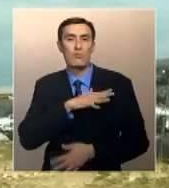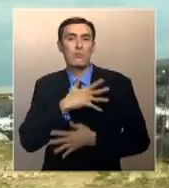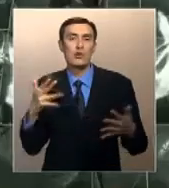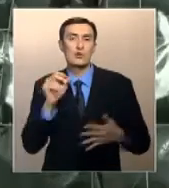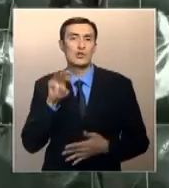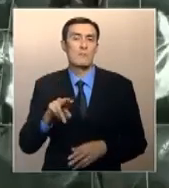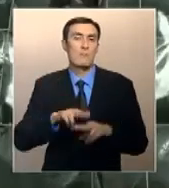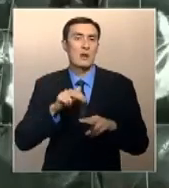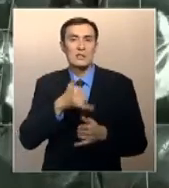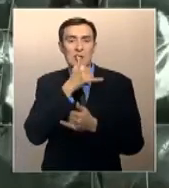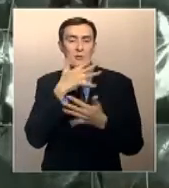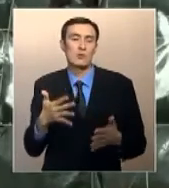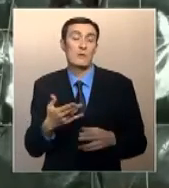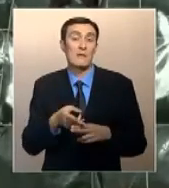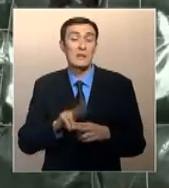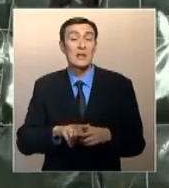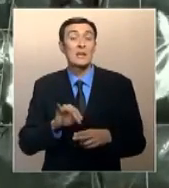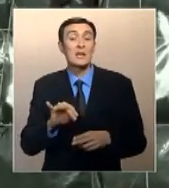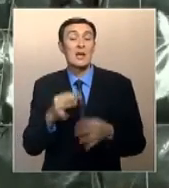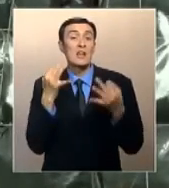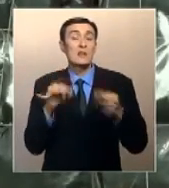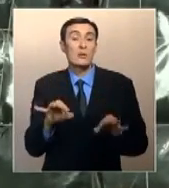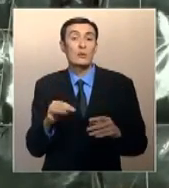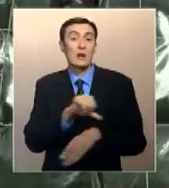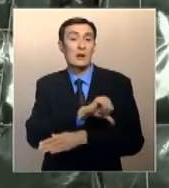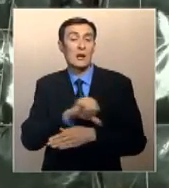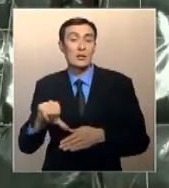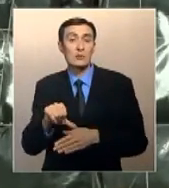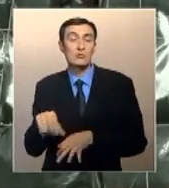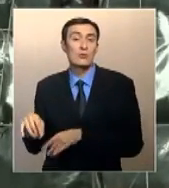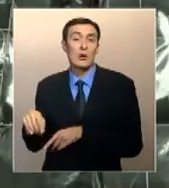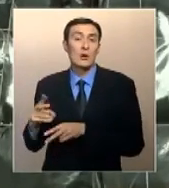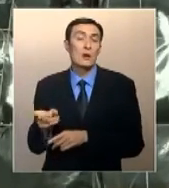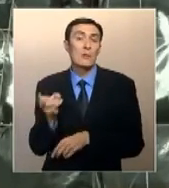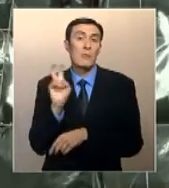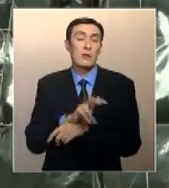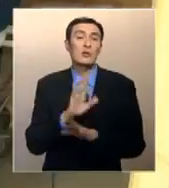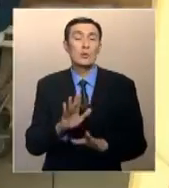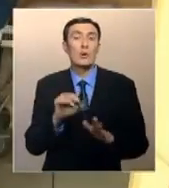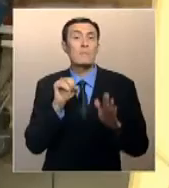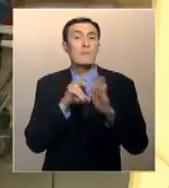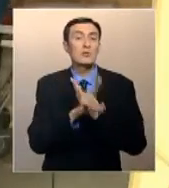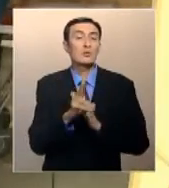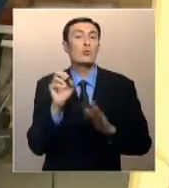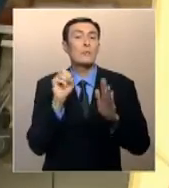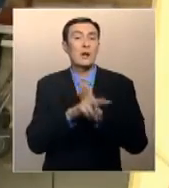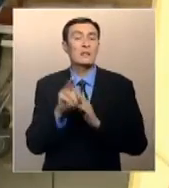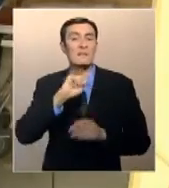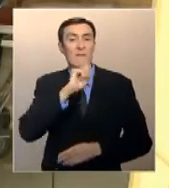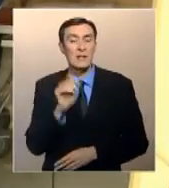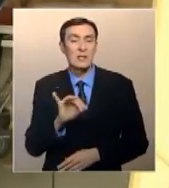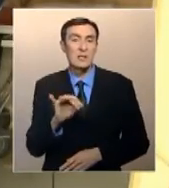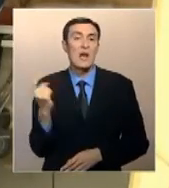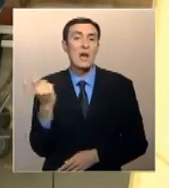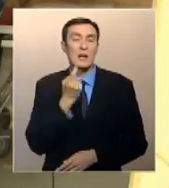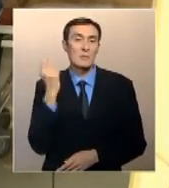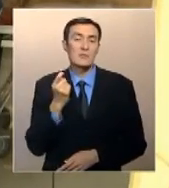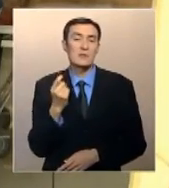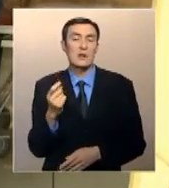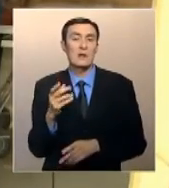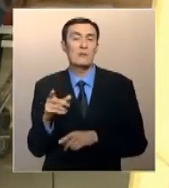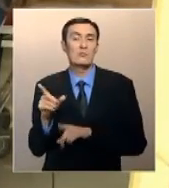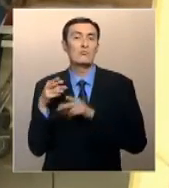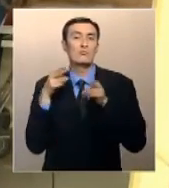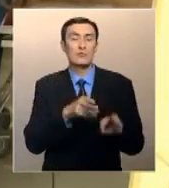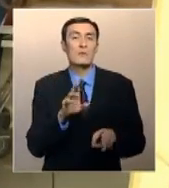всегда может с ними справиться. Незаконно переходят границу не только беженцы, спасающиеся от войны, но и экономические мигранты.